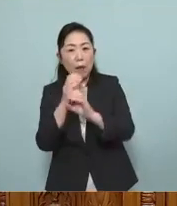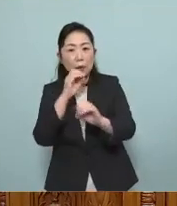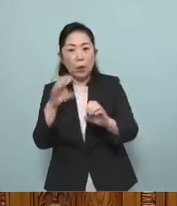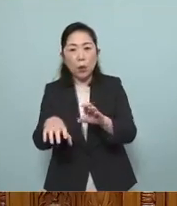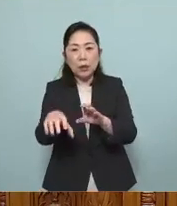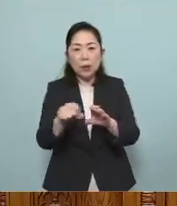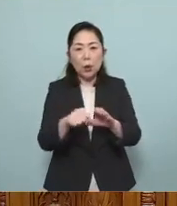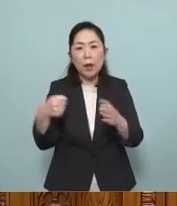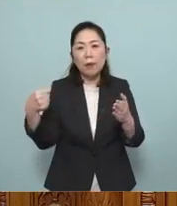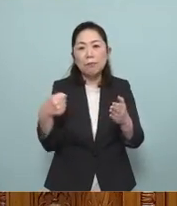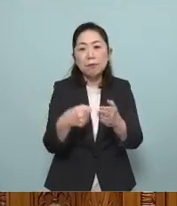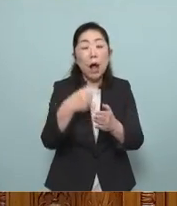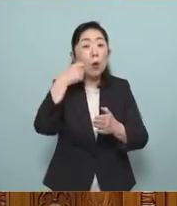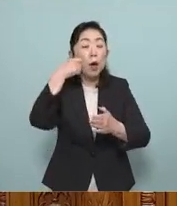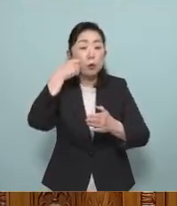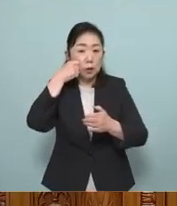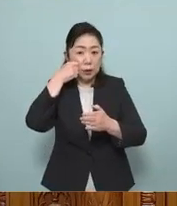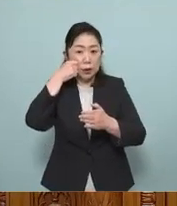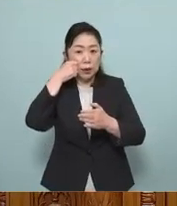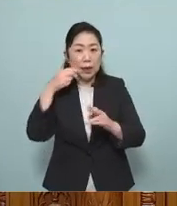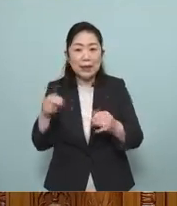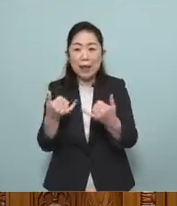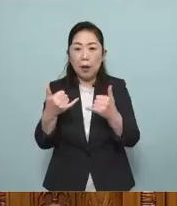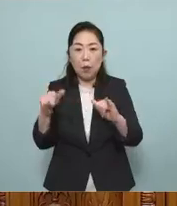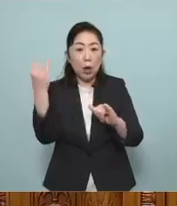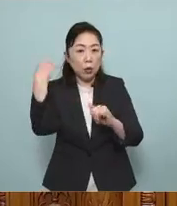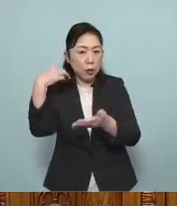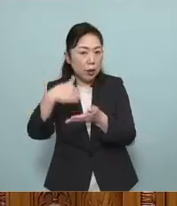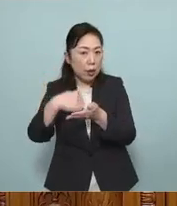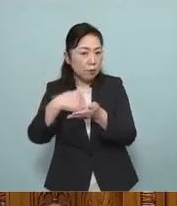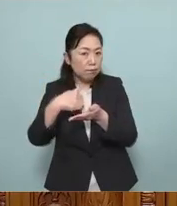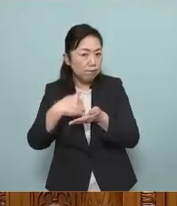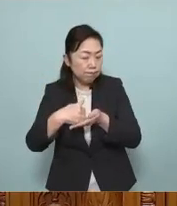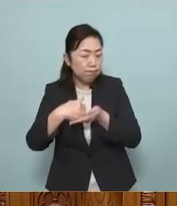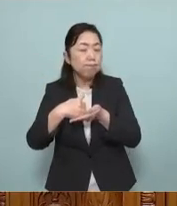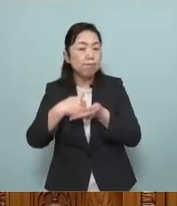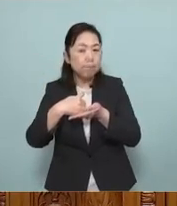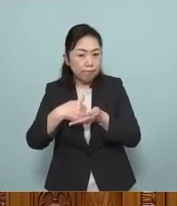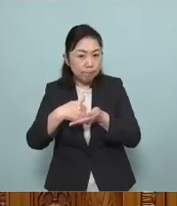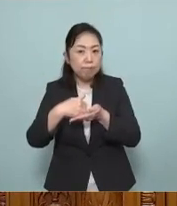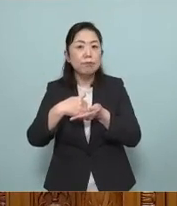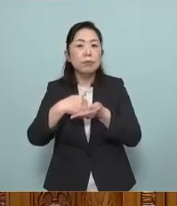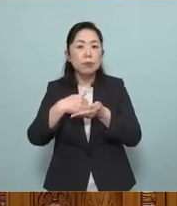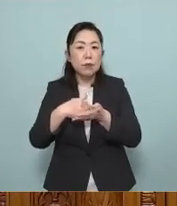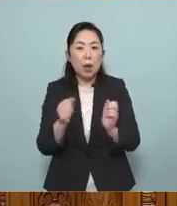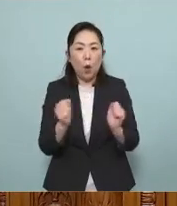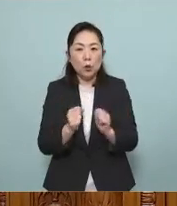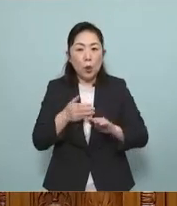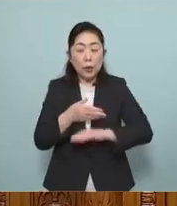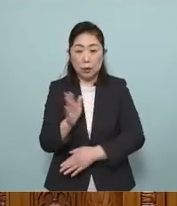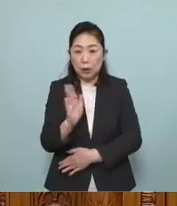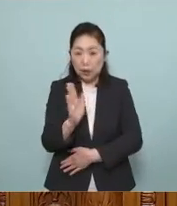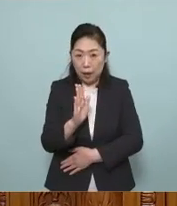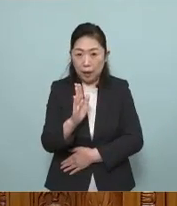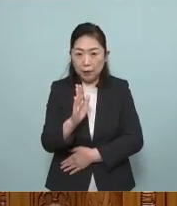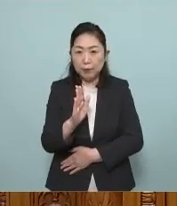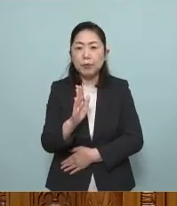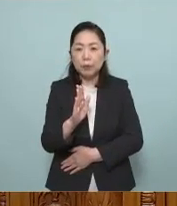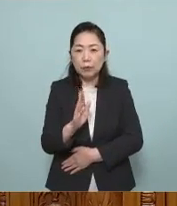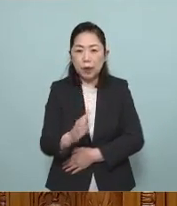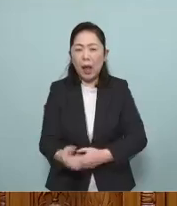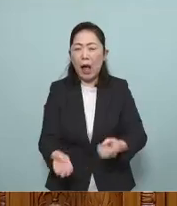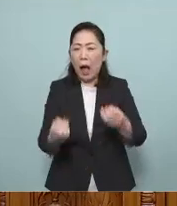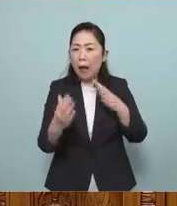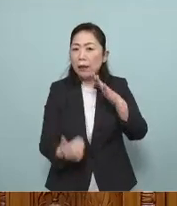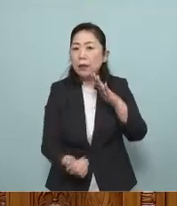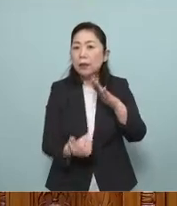ません。私としては、専門家の意見を伺いながら、過度に恐れることなく、最新の知見に基づ